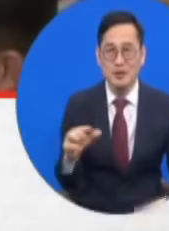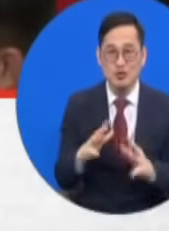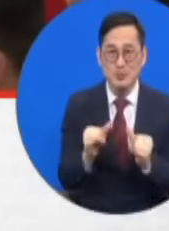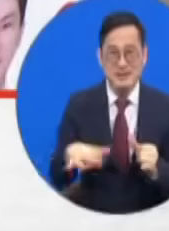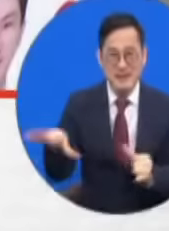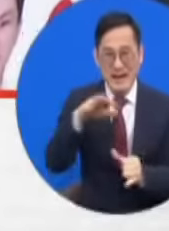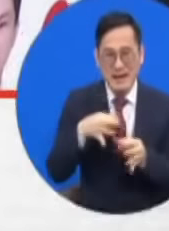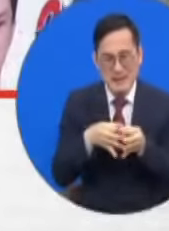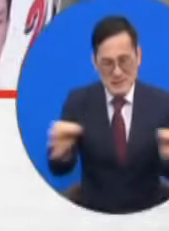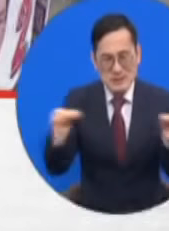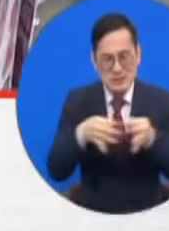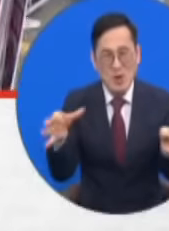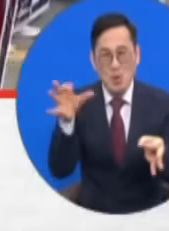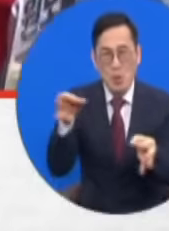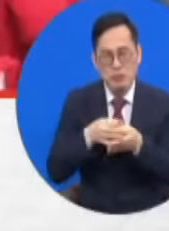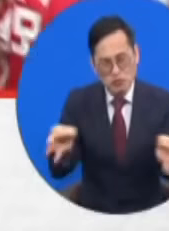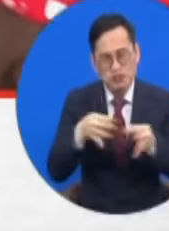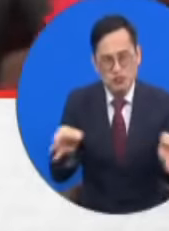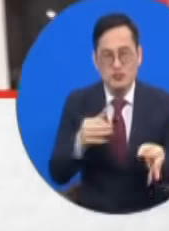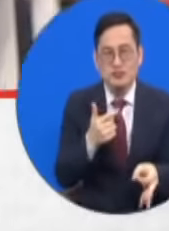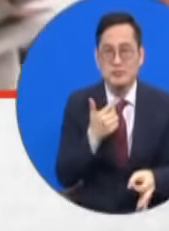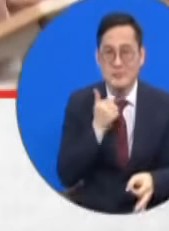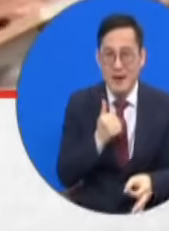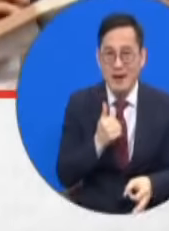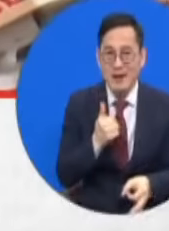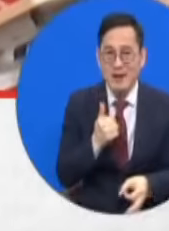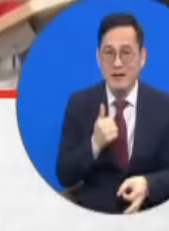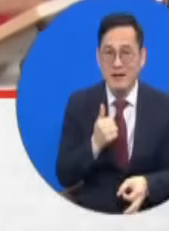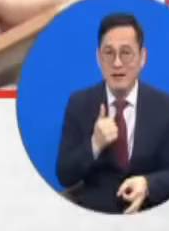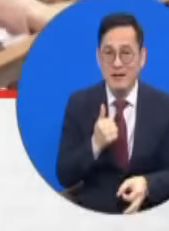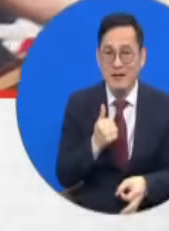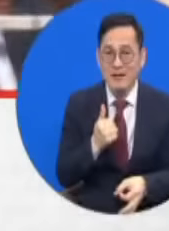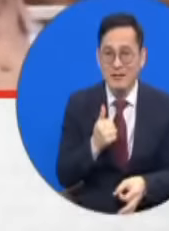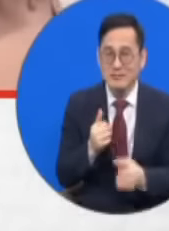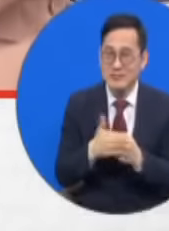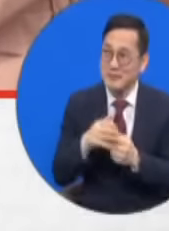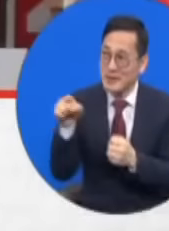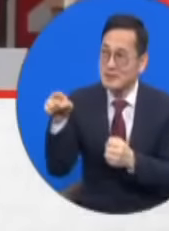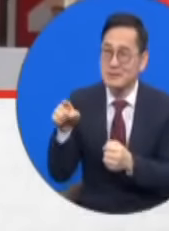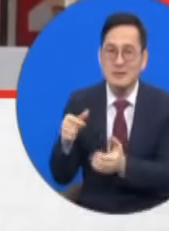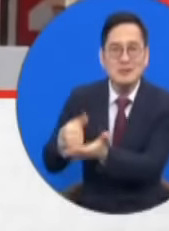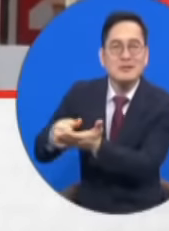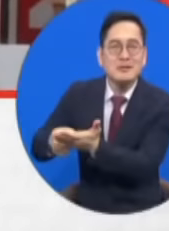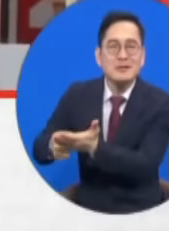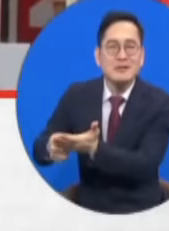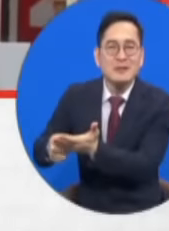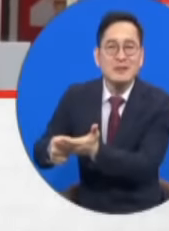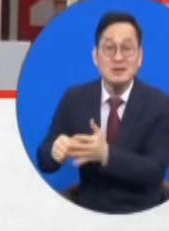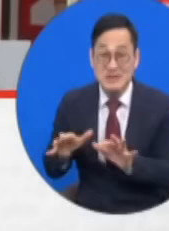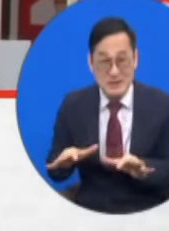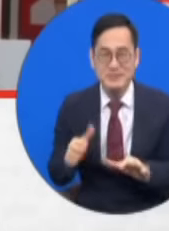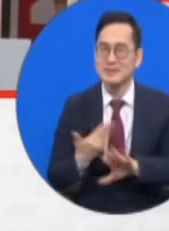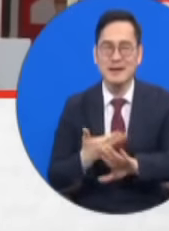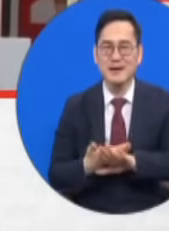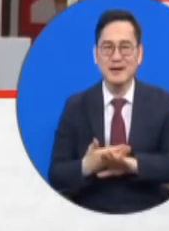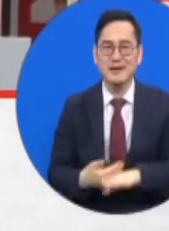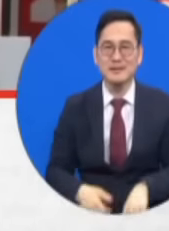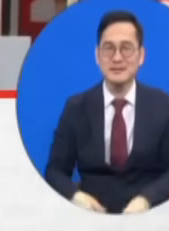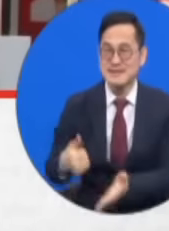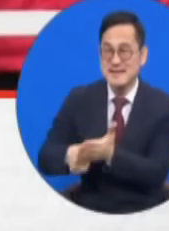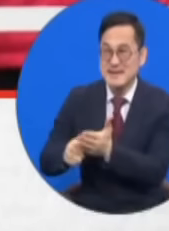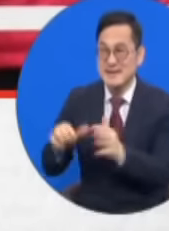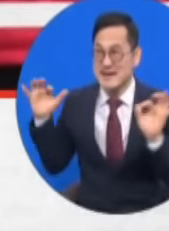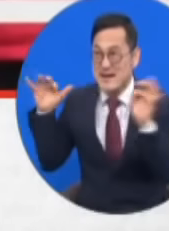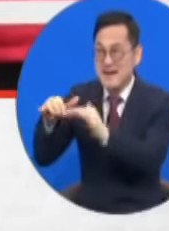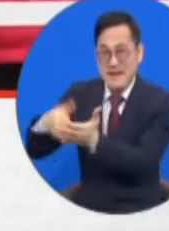그 지원금의 그 영향을 받을 그런 상황이 없는 지금의 예. 여건에서는 그 정도로 일방적으로 가지는 않을 것이다, 이렇게